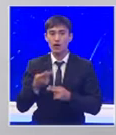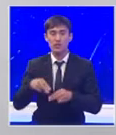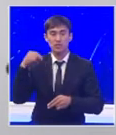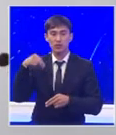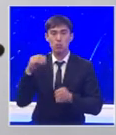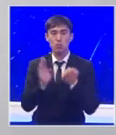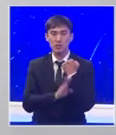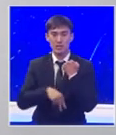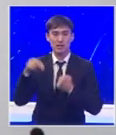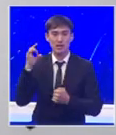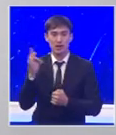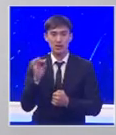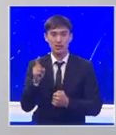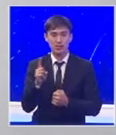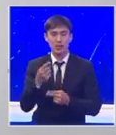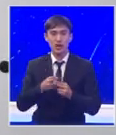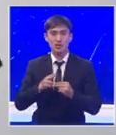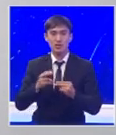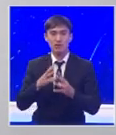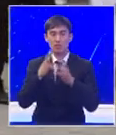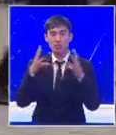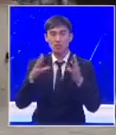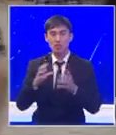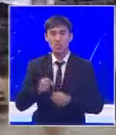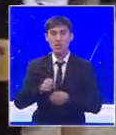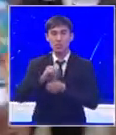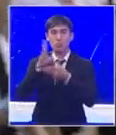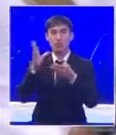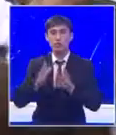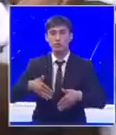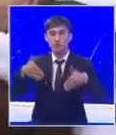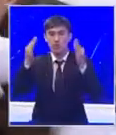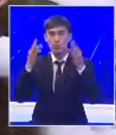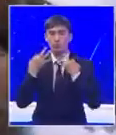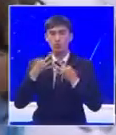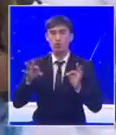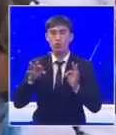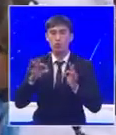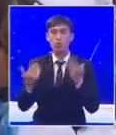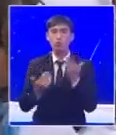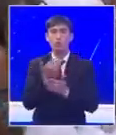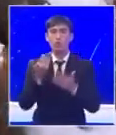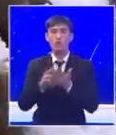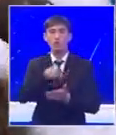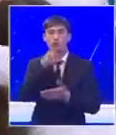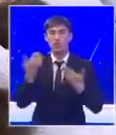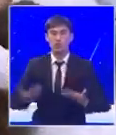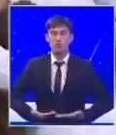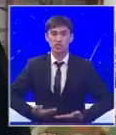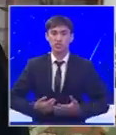звонок прозвучал в последний раз. Эти воздушные шарики, отпущенные в небо, символ свободы и новой, почти взрослой